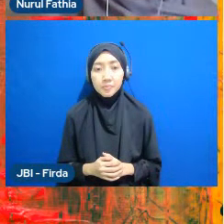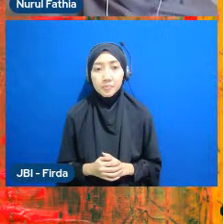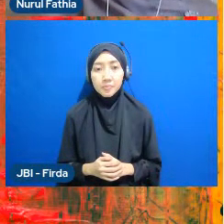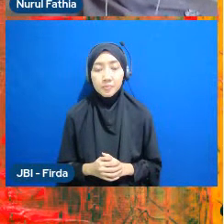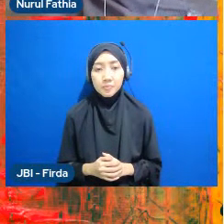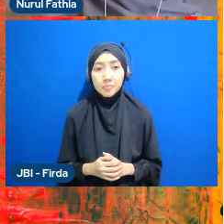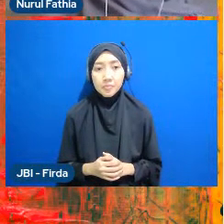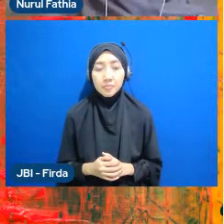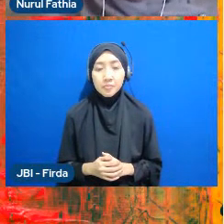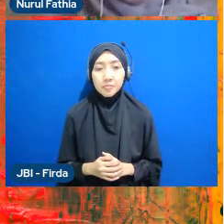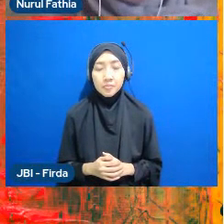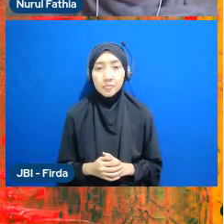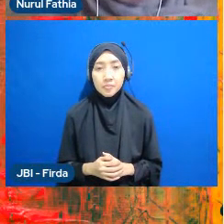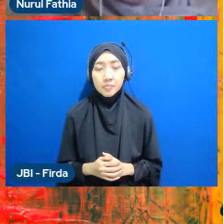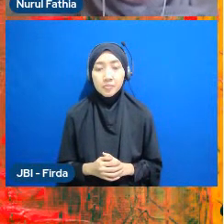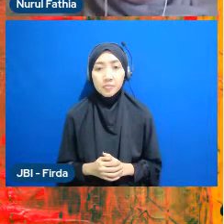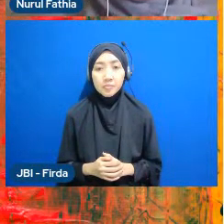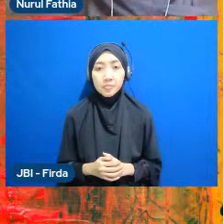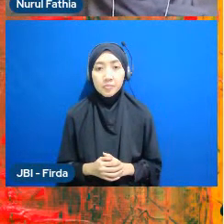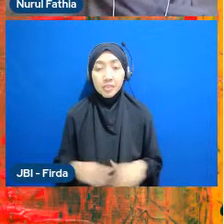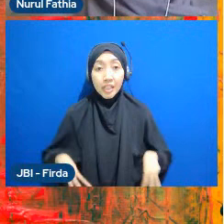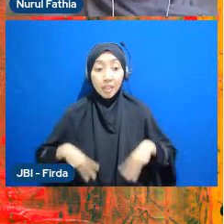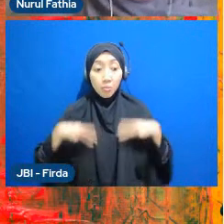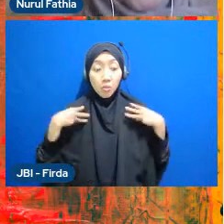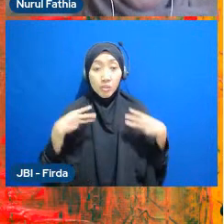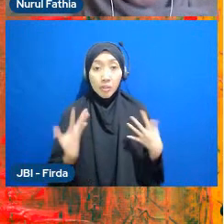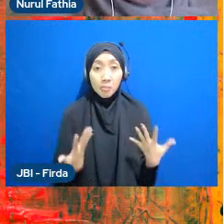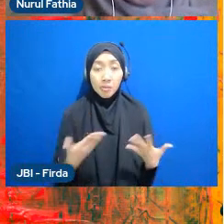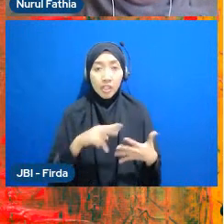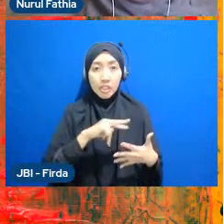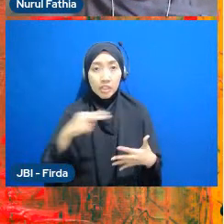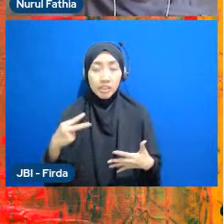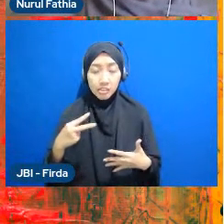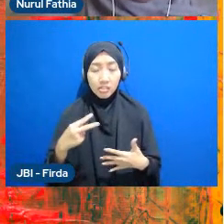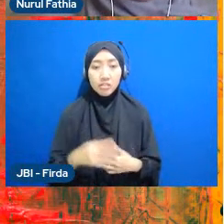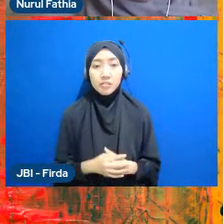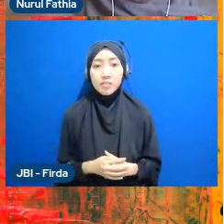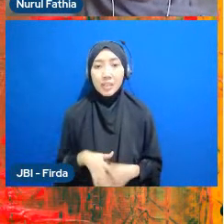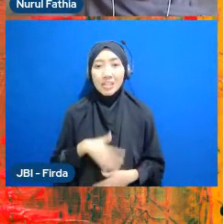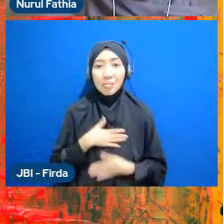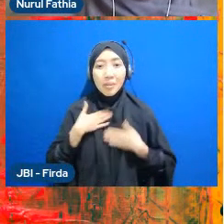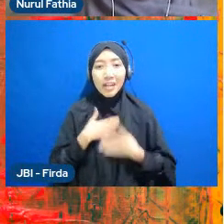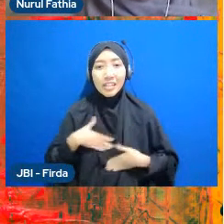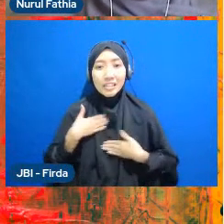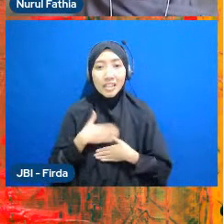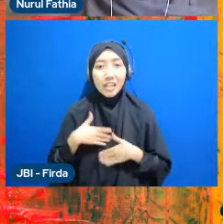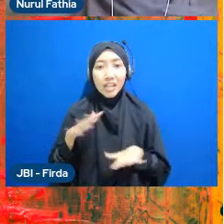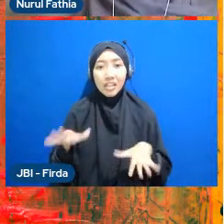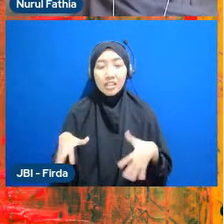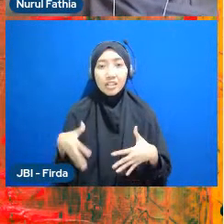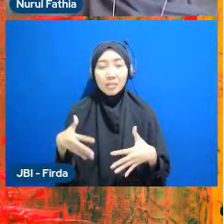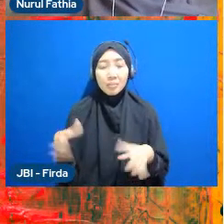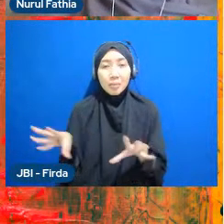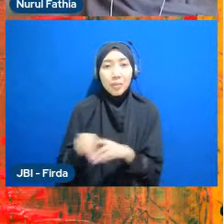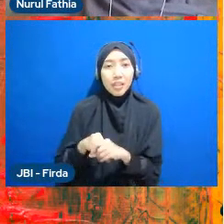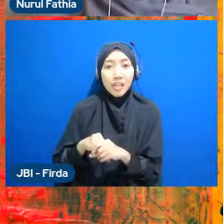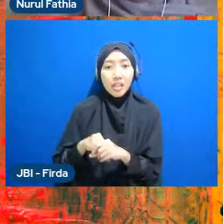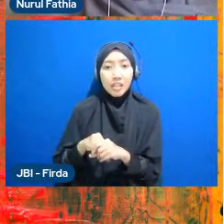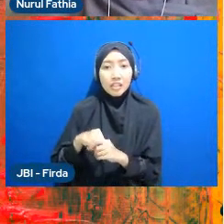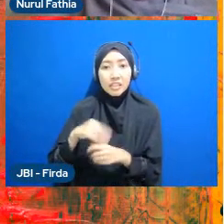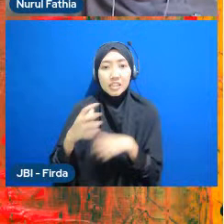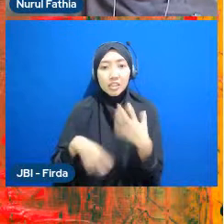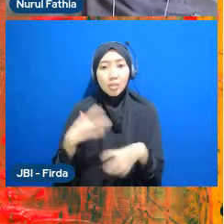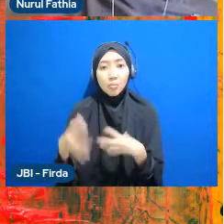Oke. Jadi, emosi adalah suatu perasaan atau afeksi yang melibatkan suatu